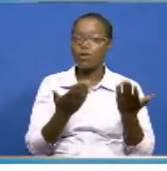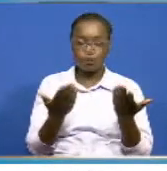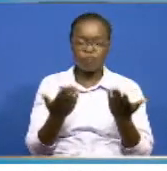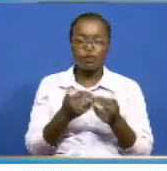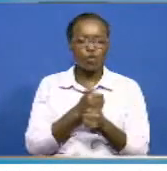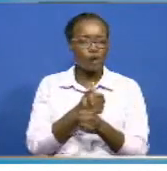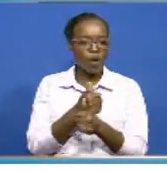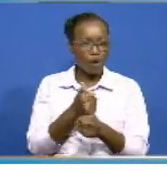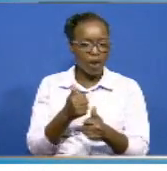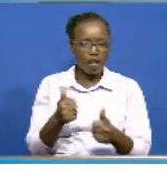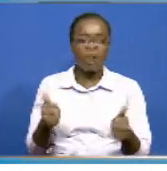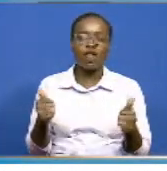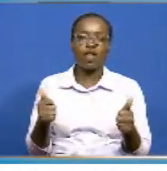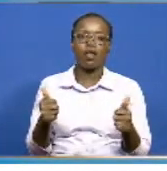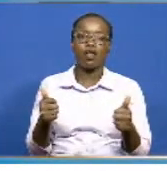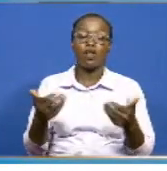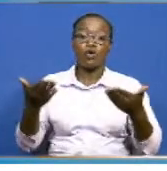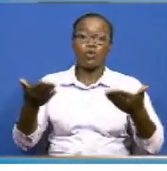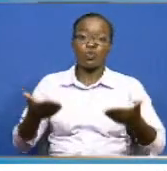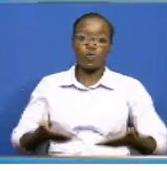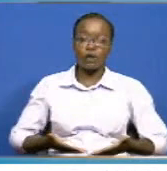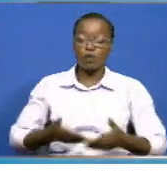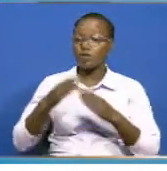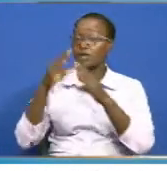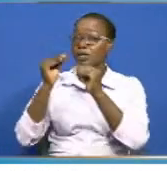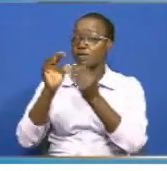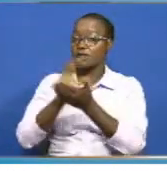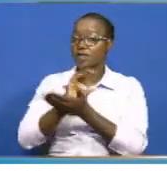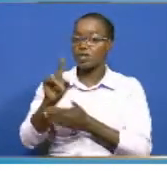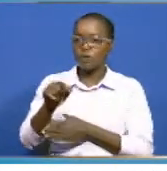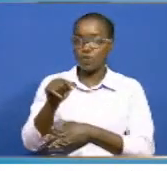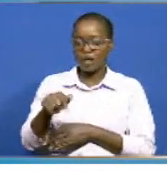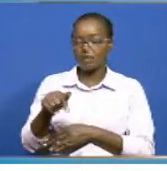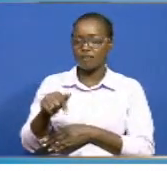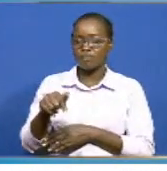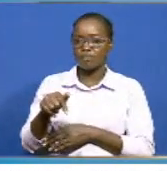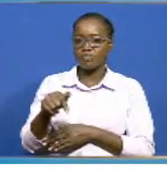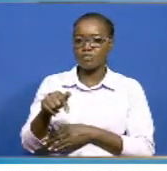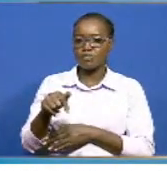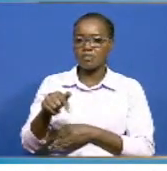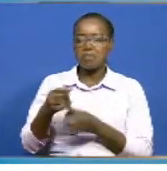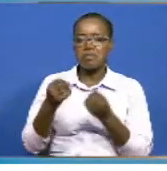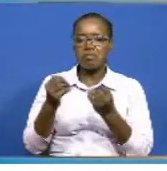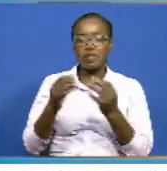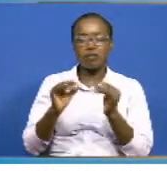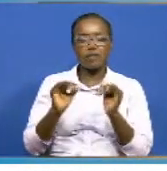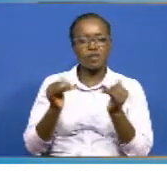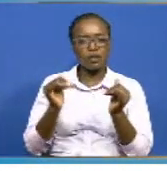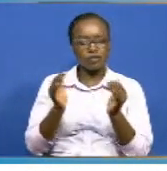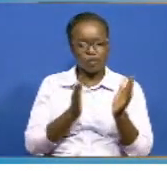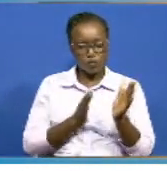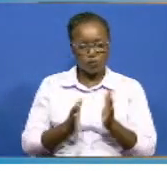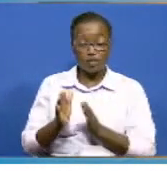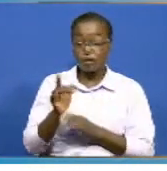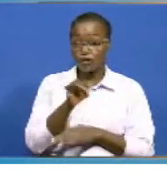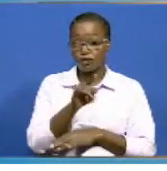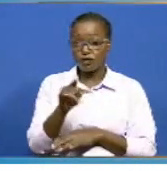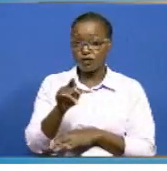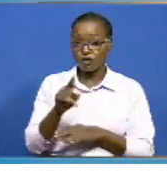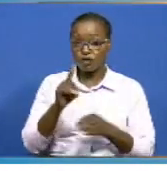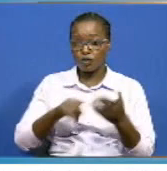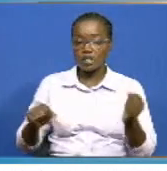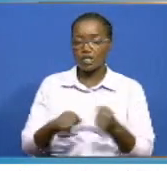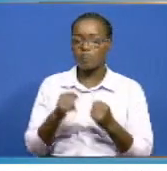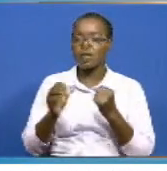ulipo umzima. Karibu sana kwenye Tamrini ya Channel 1 ambapo tunakuandalia mengi tu ambayo yanajiri humu nchini. Na bila shaka